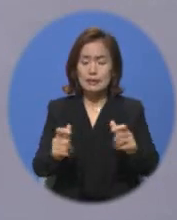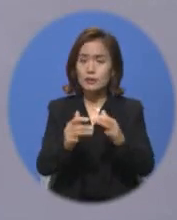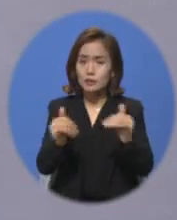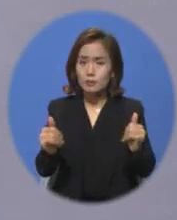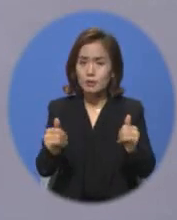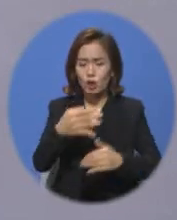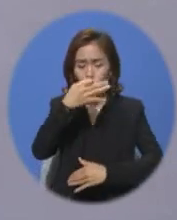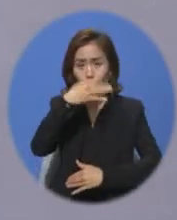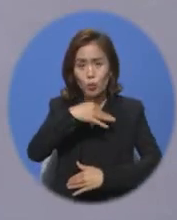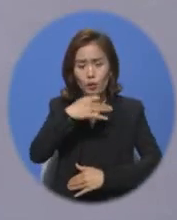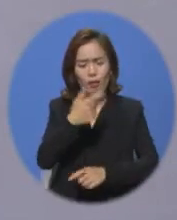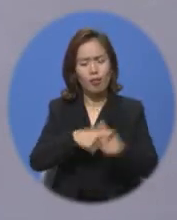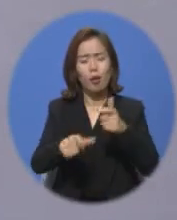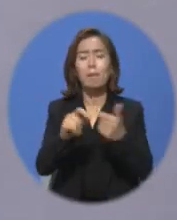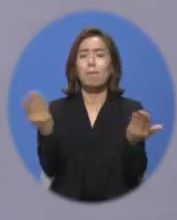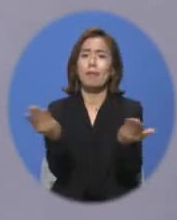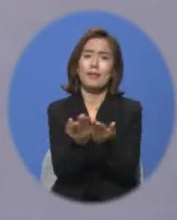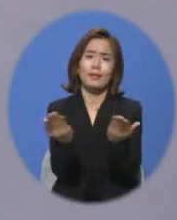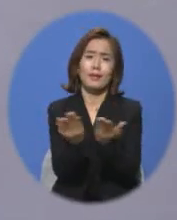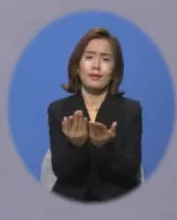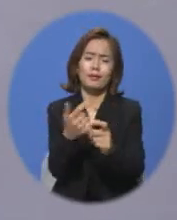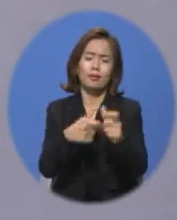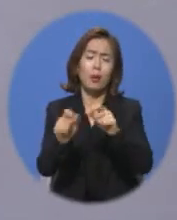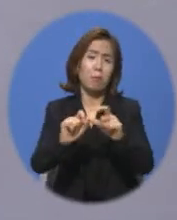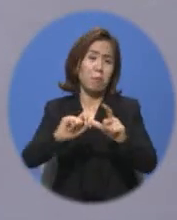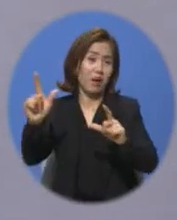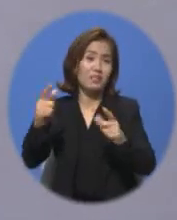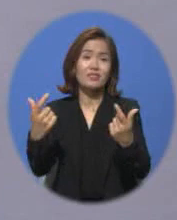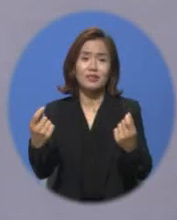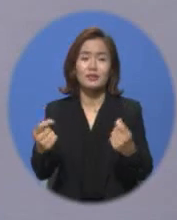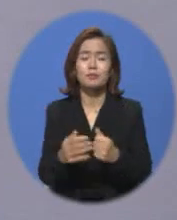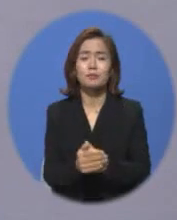도시와지역주민들의이익에더부합한다는의견이지배적인것으로보인다 .